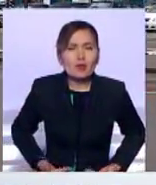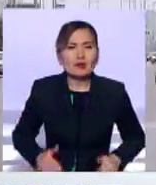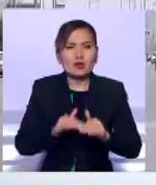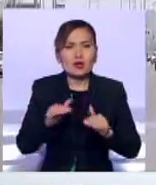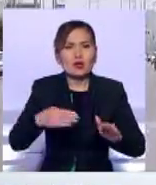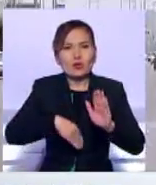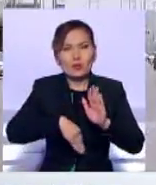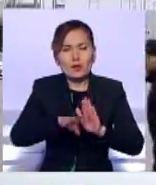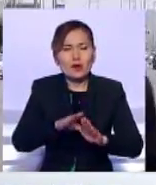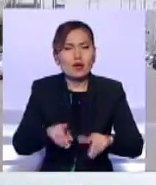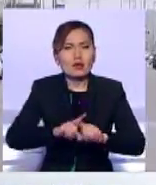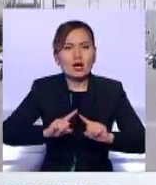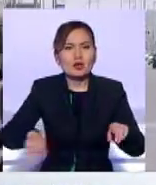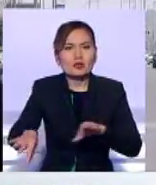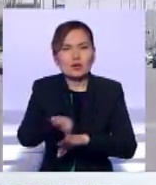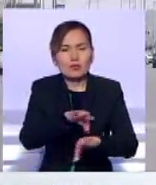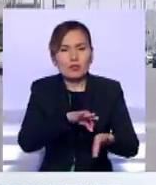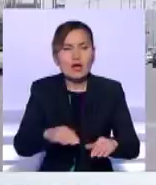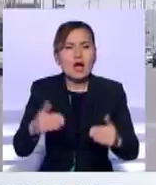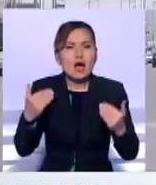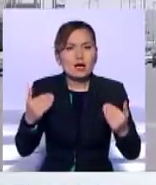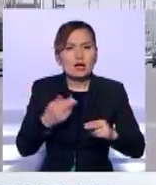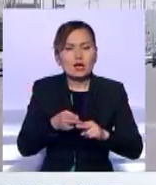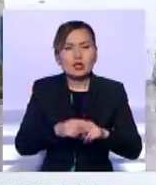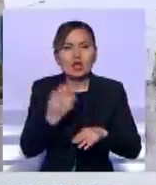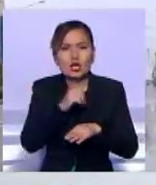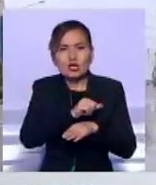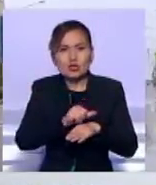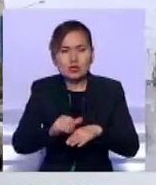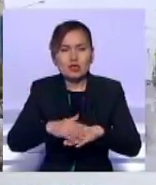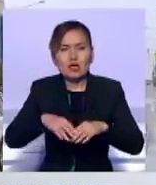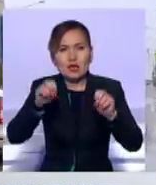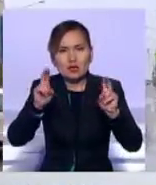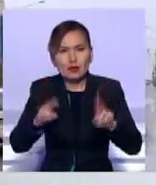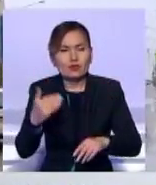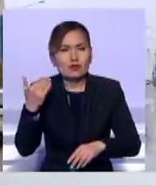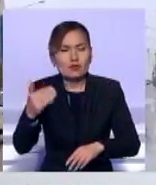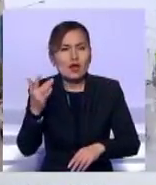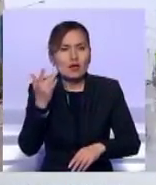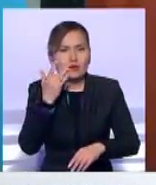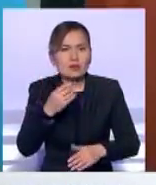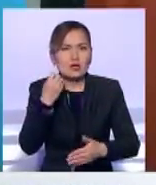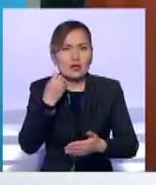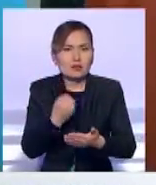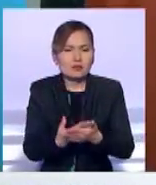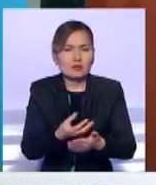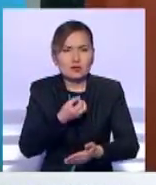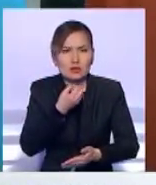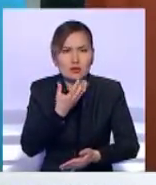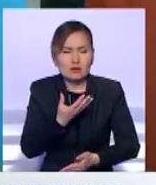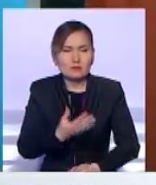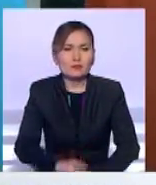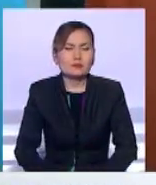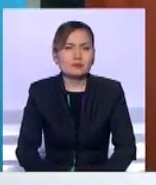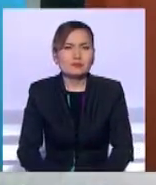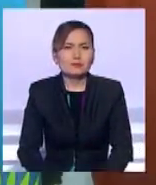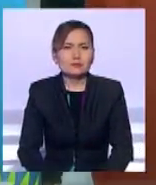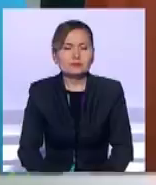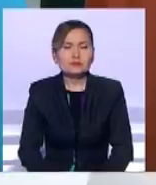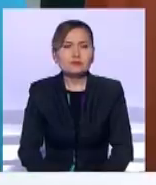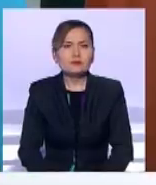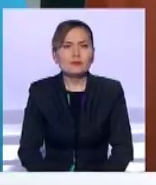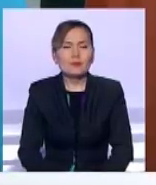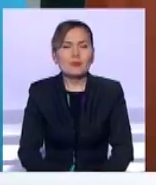жақсартуға арналған бірегей жоба. Оған қазірдің өзінде шетелдік сарапшылар да жоғары баға беріп отыр. This way will give these people a